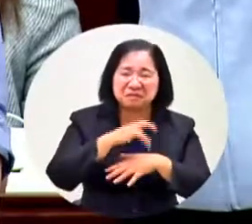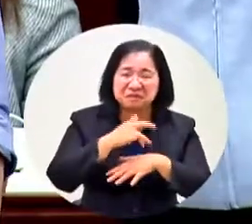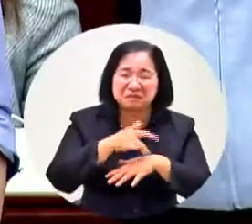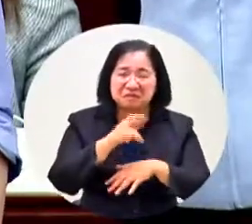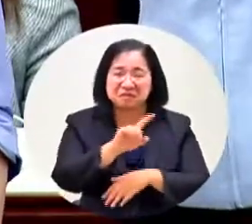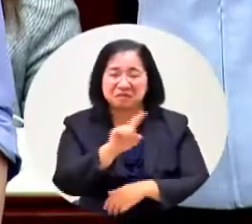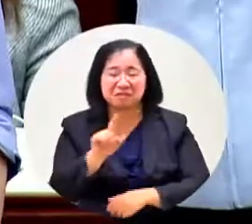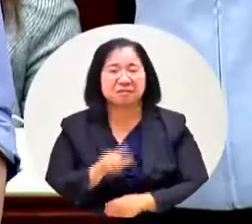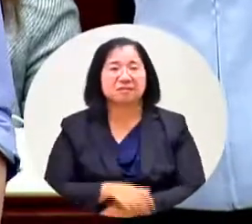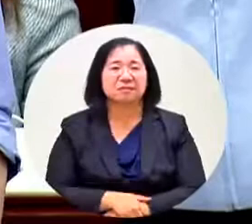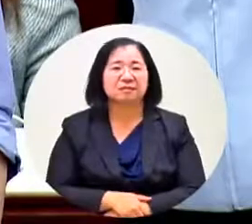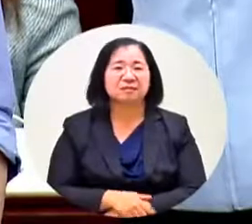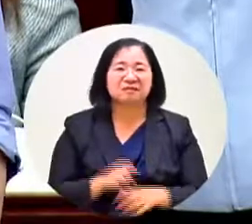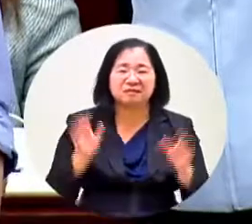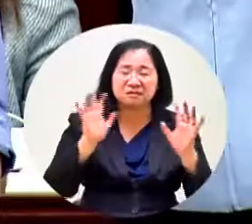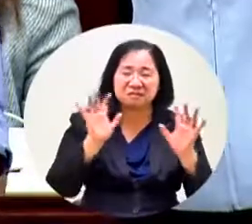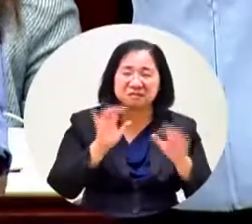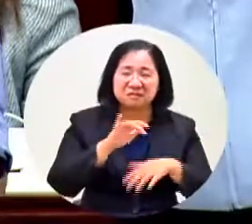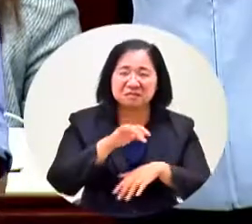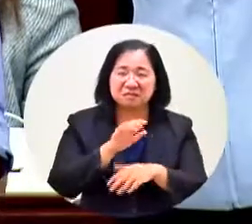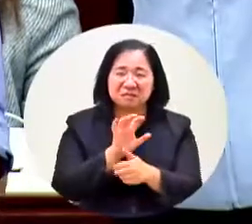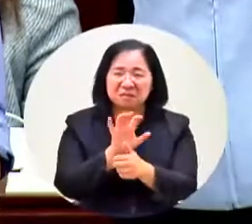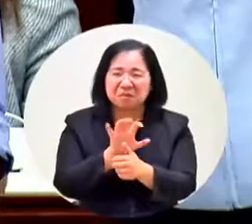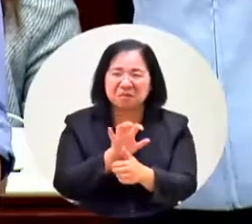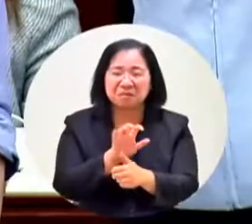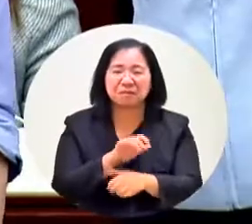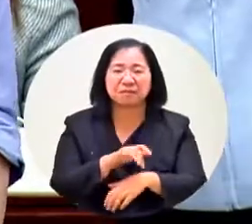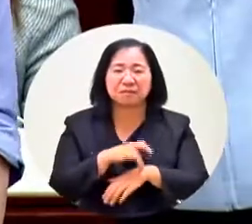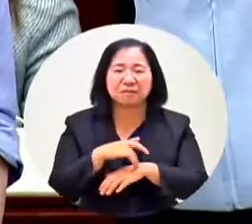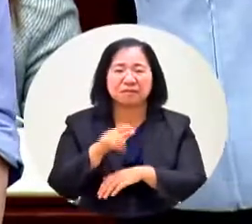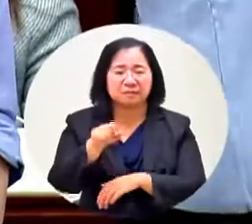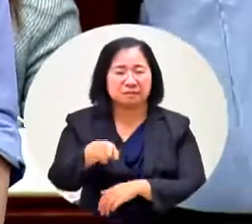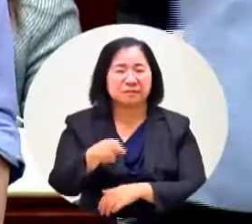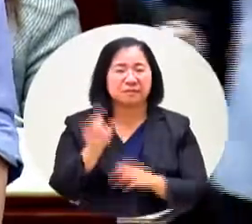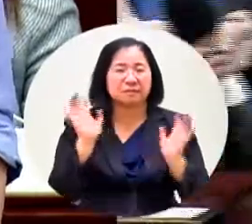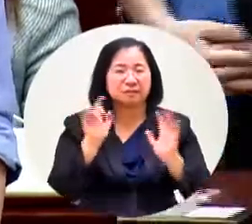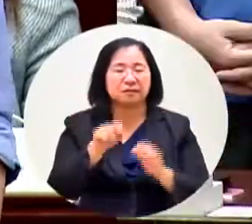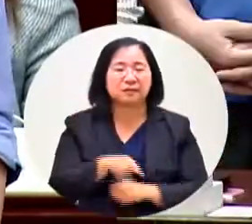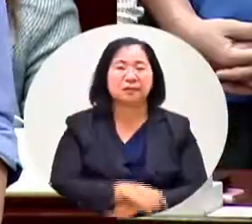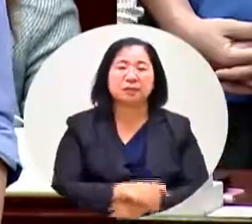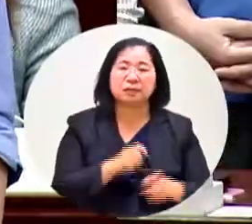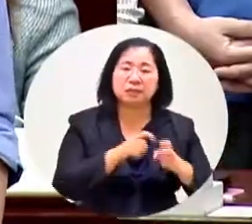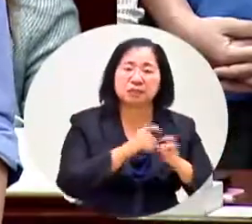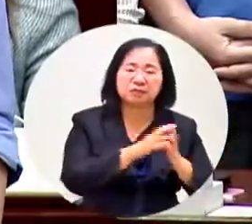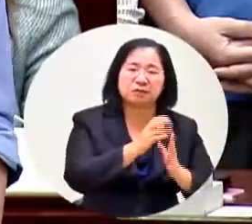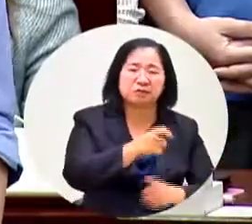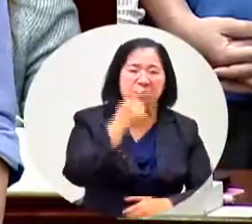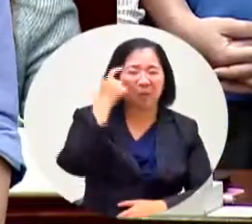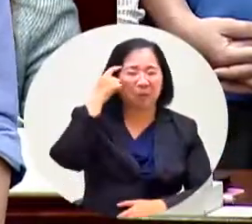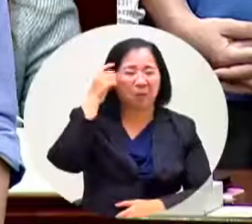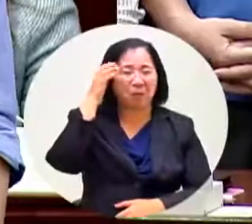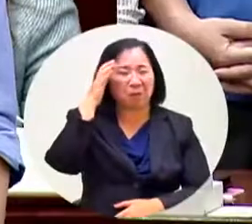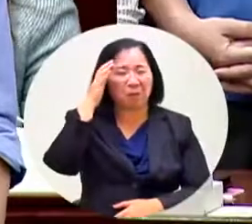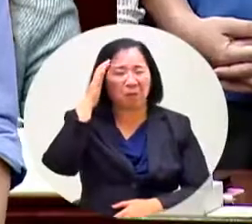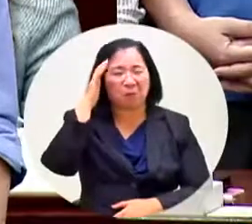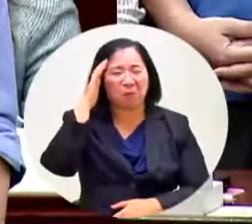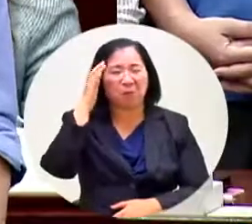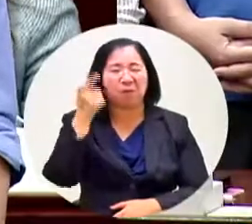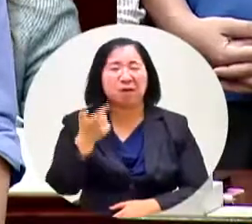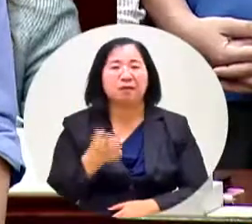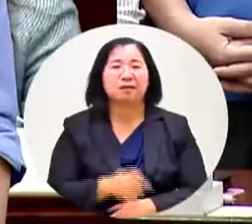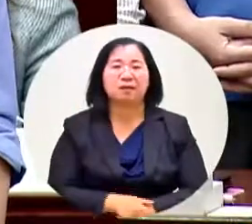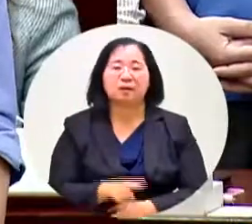有目的的来抹黑高雄市政府，抹黑韩国瑜市长，我觉得非常非常的恶劣，此风不可